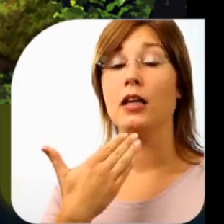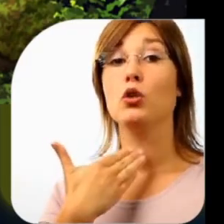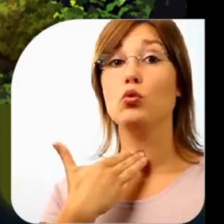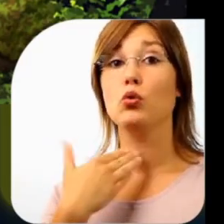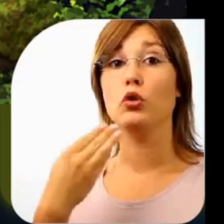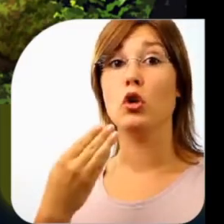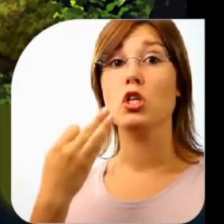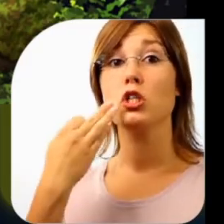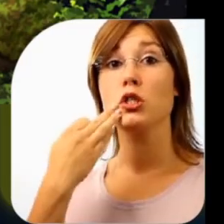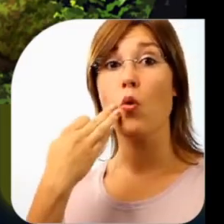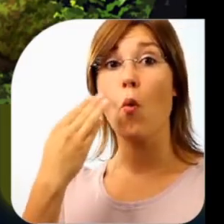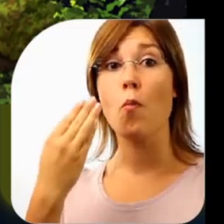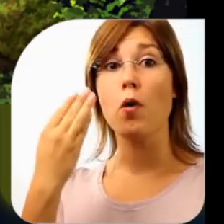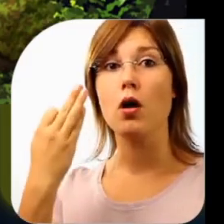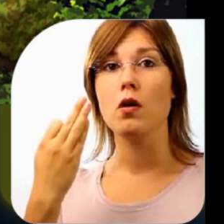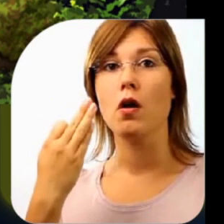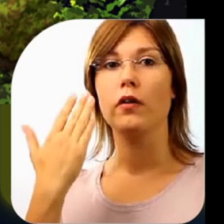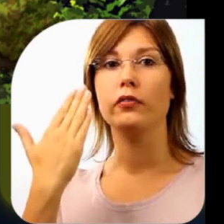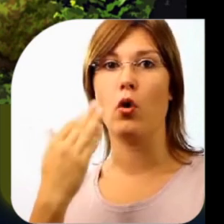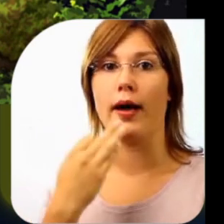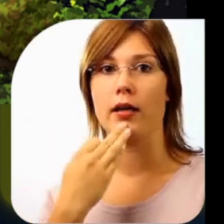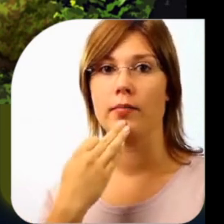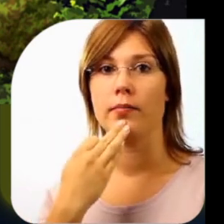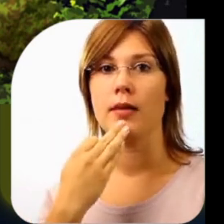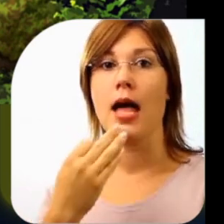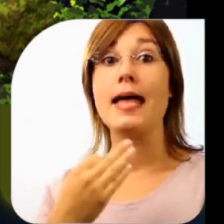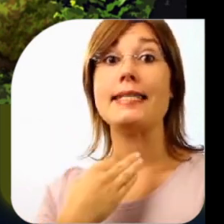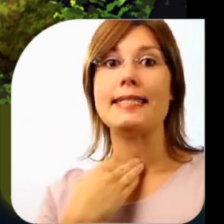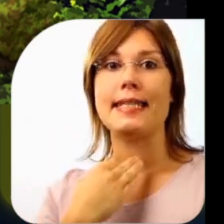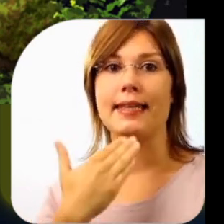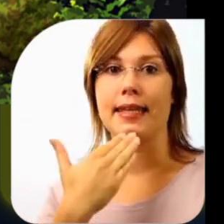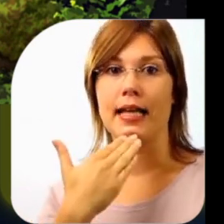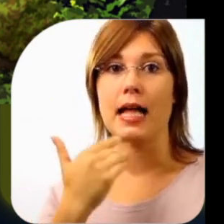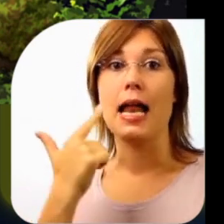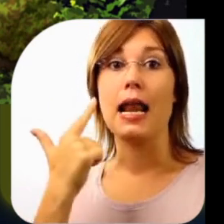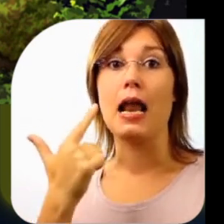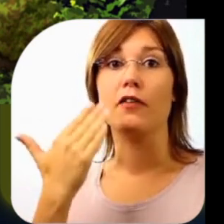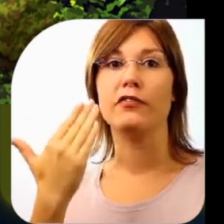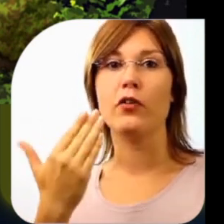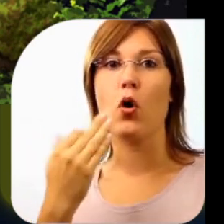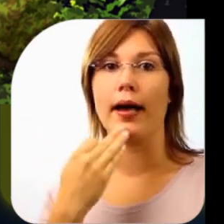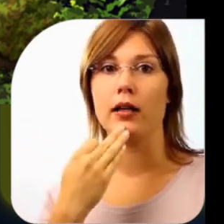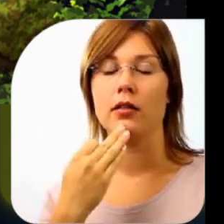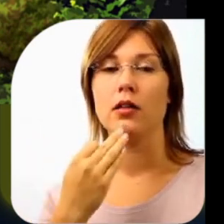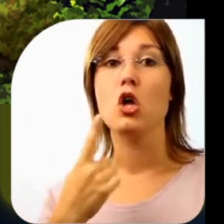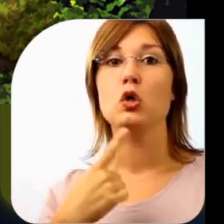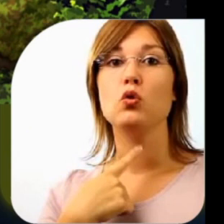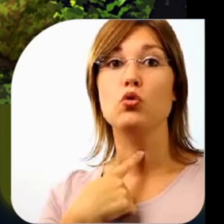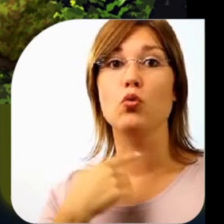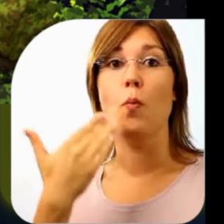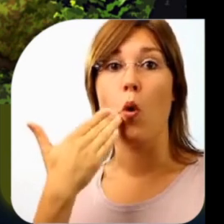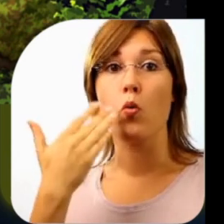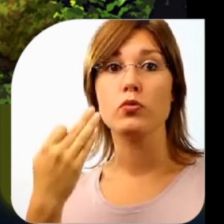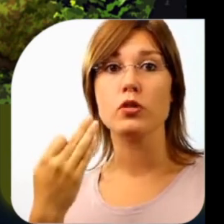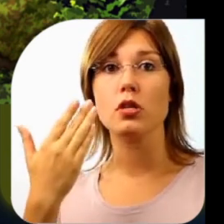C'était une sombre forêt. C'était la forêt